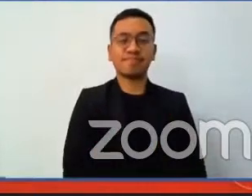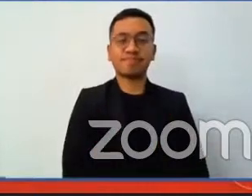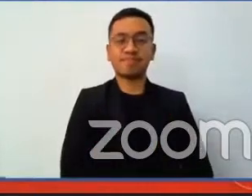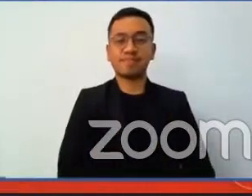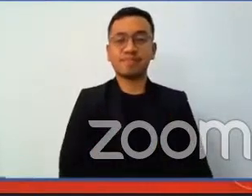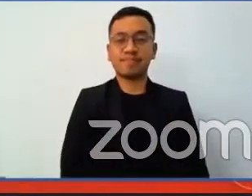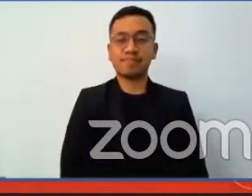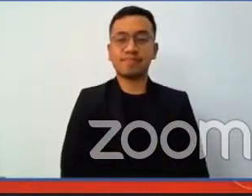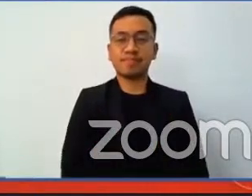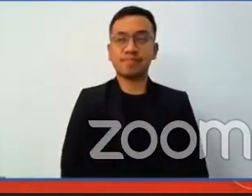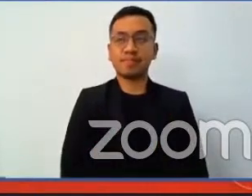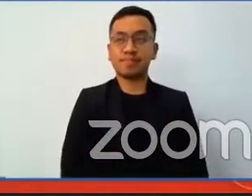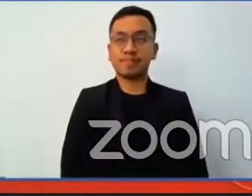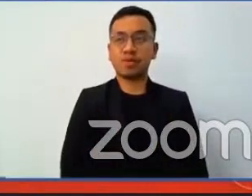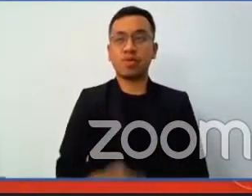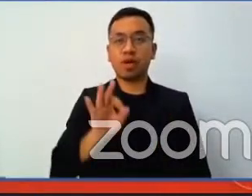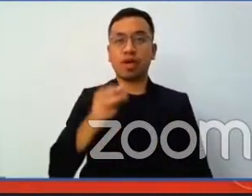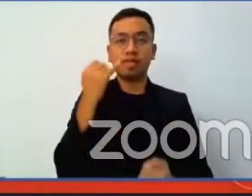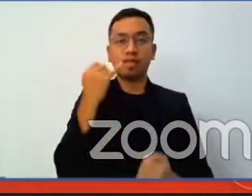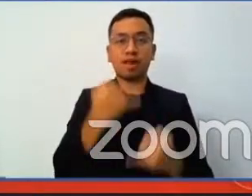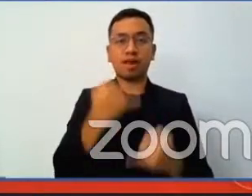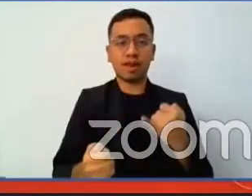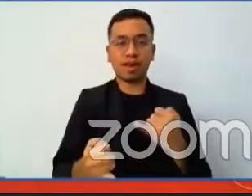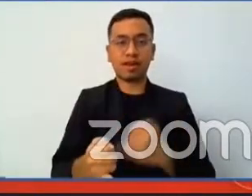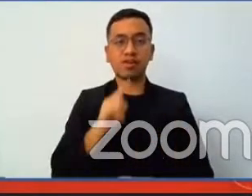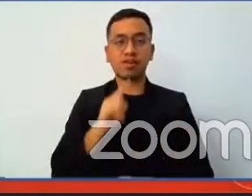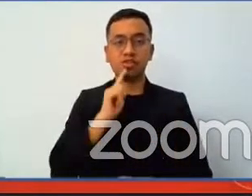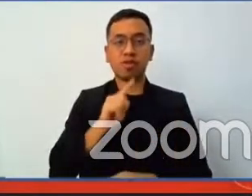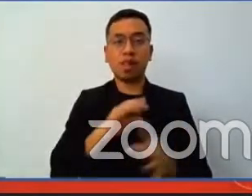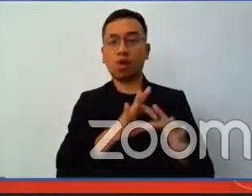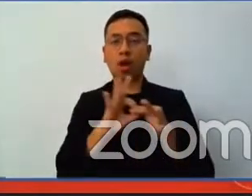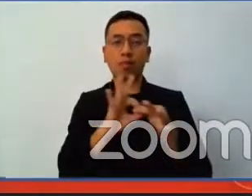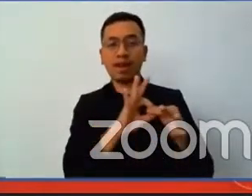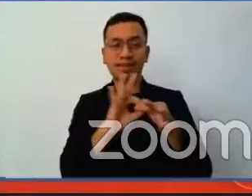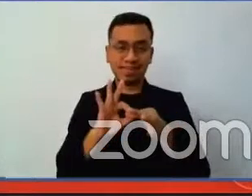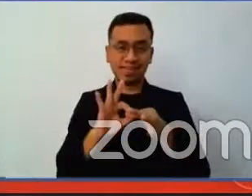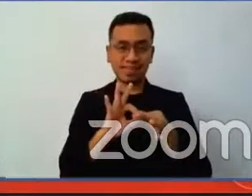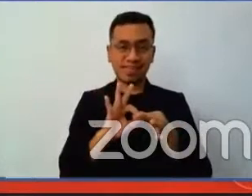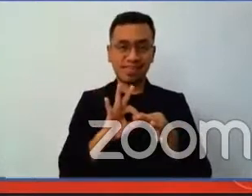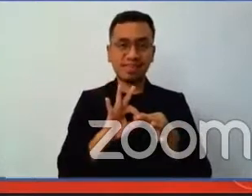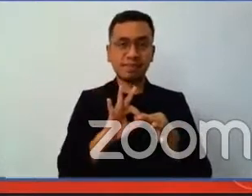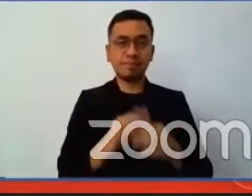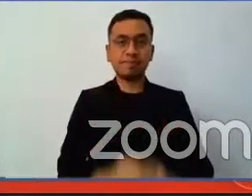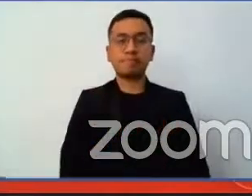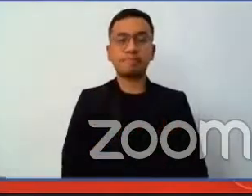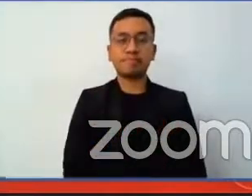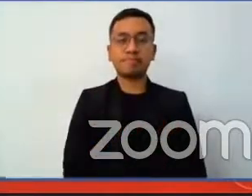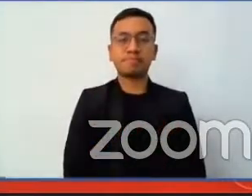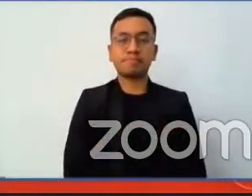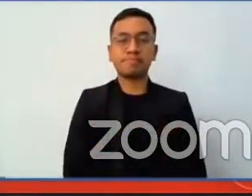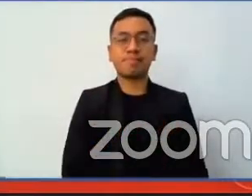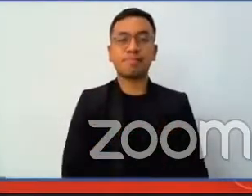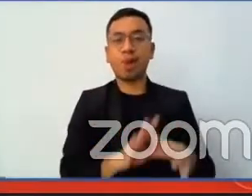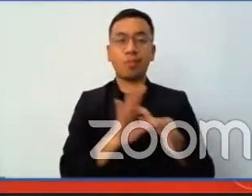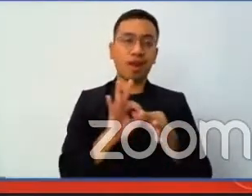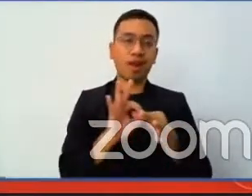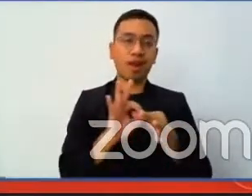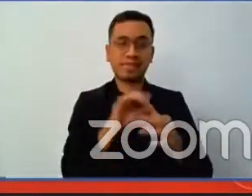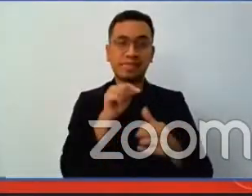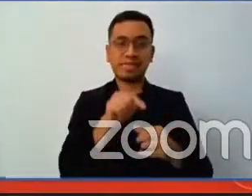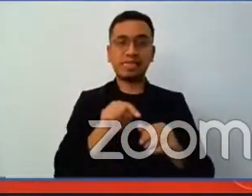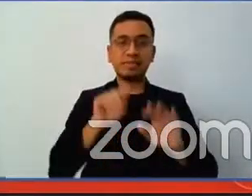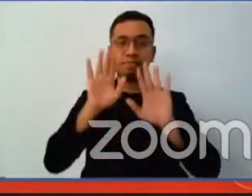Dan terakhir, kolaborasi-kolaborasi banyak platform, salah satunya Laboratorium Virtual Maya